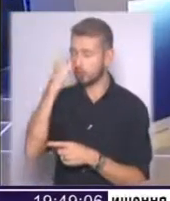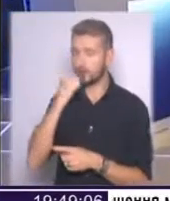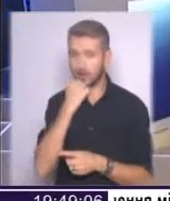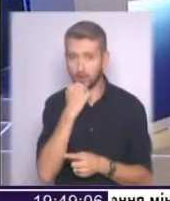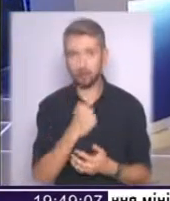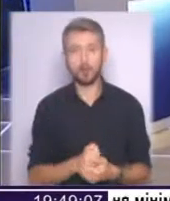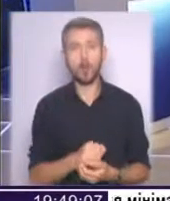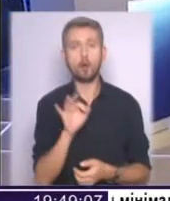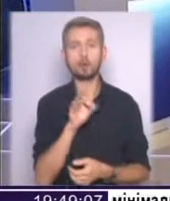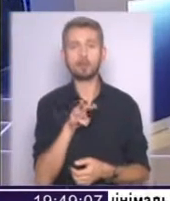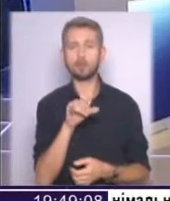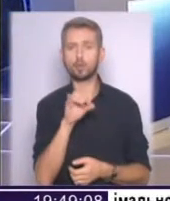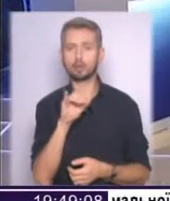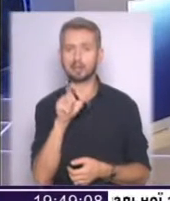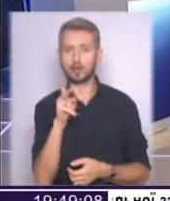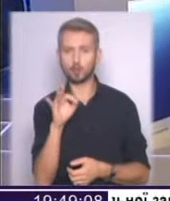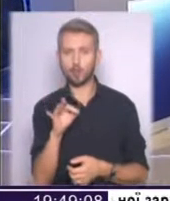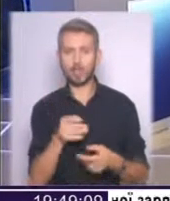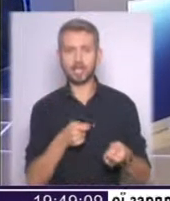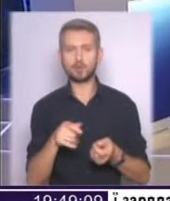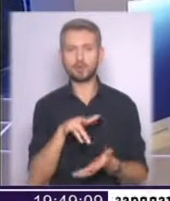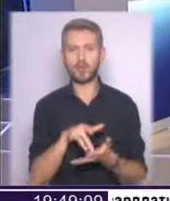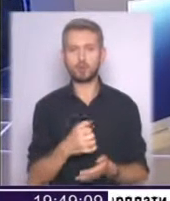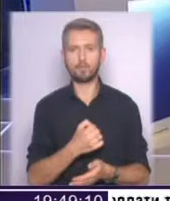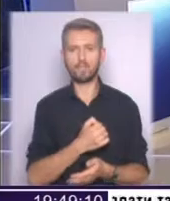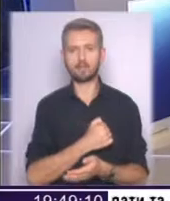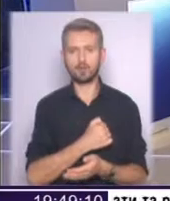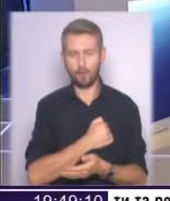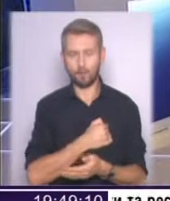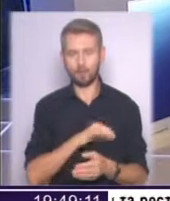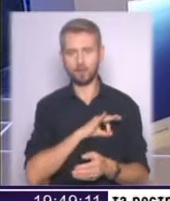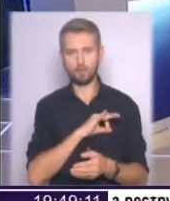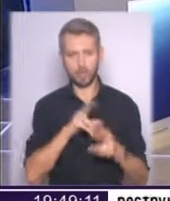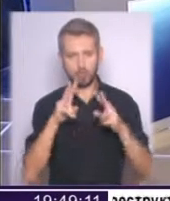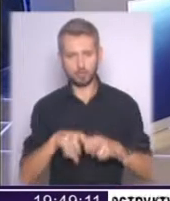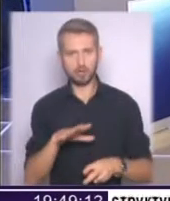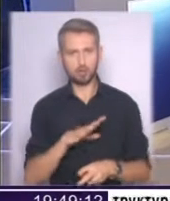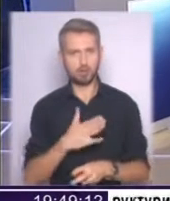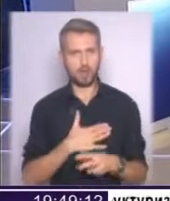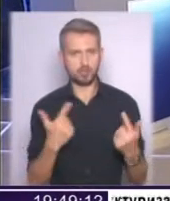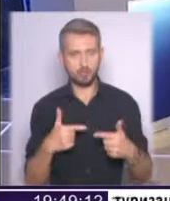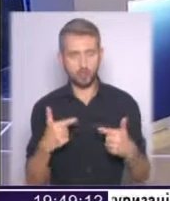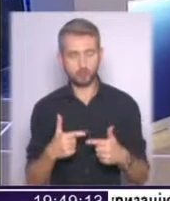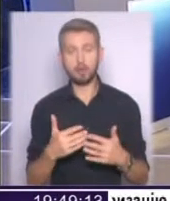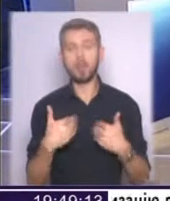нагадаю, Олександр Мусієнко, керівник Центру військово-правових досліджень, був першим гостем сьогоднішньої